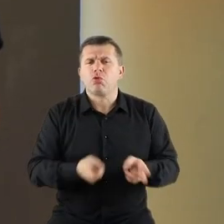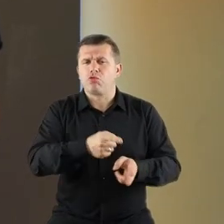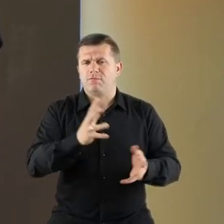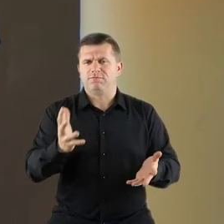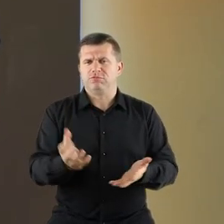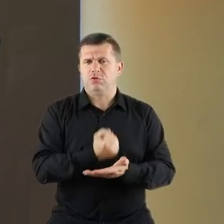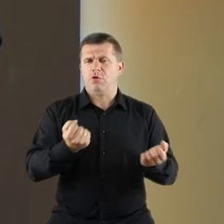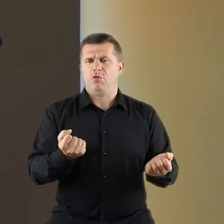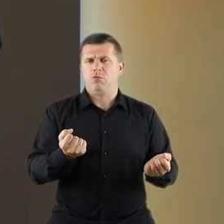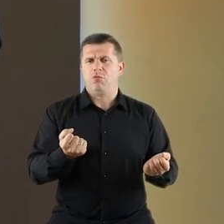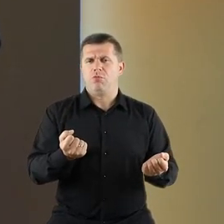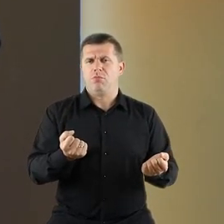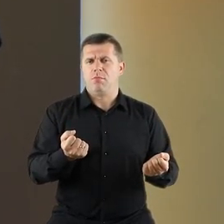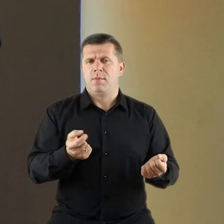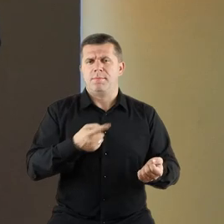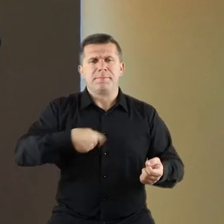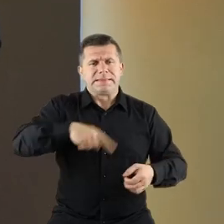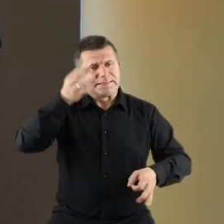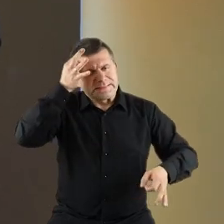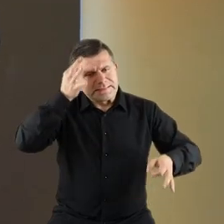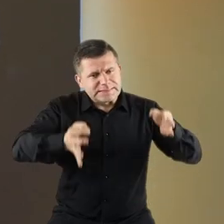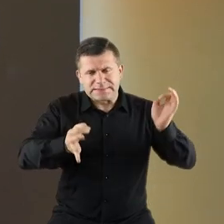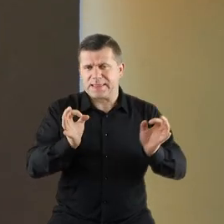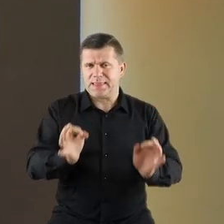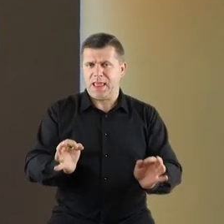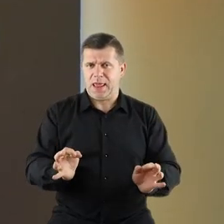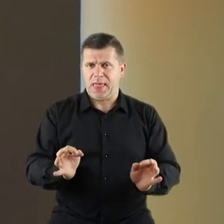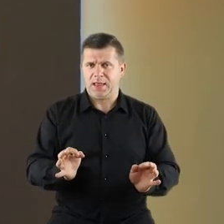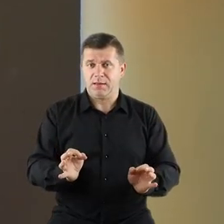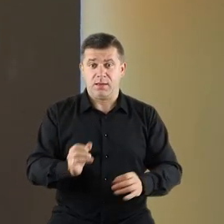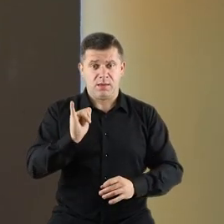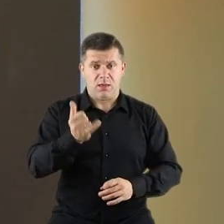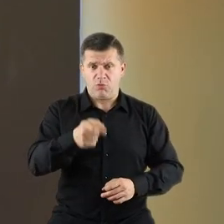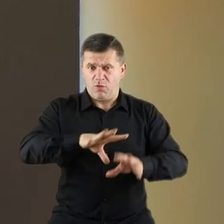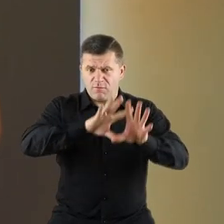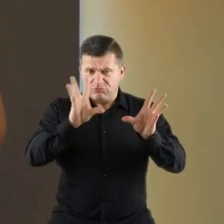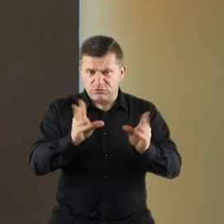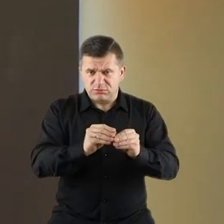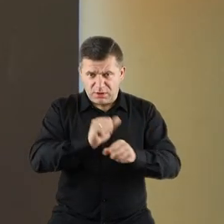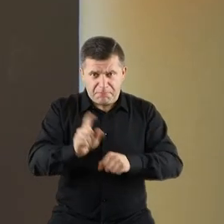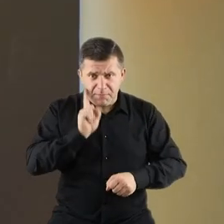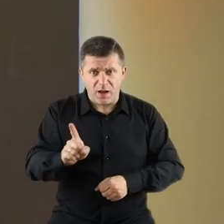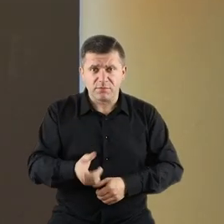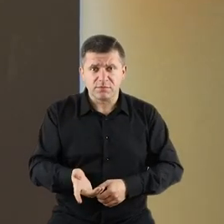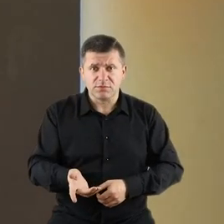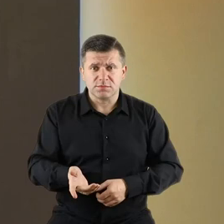a jednocześnie My zastanawiamy się teraz jak to wszystko jest prawdziwe